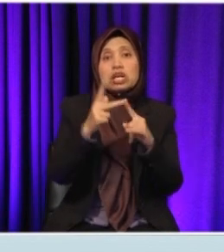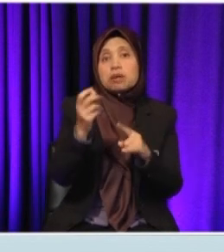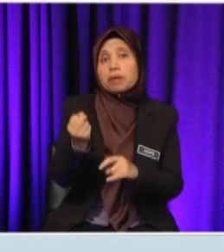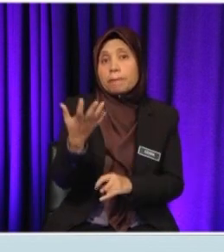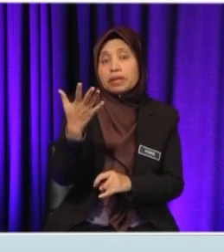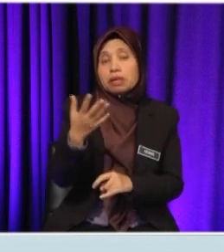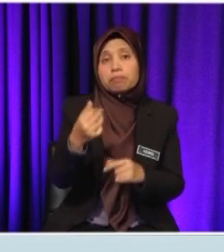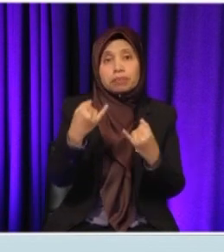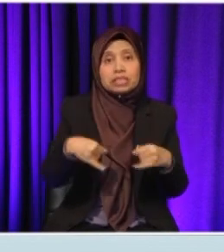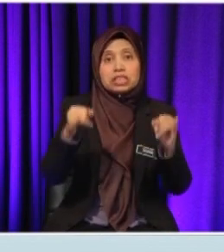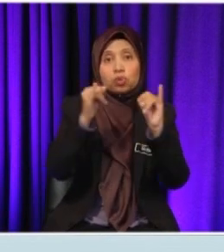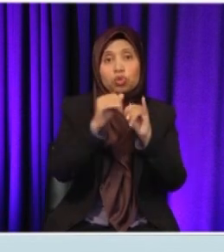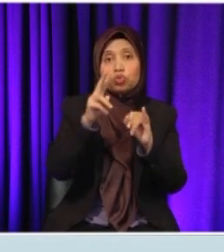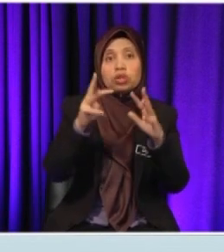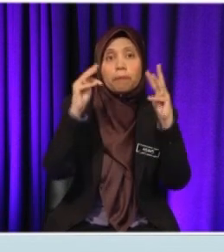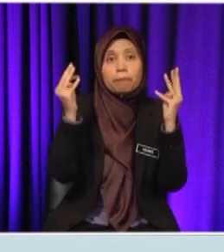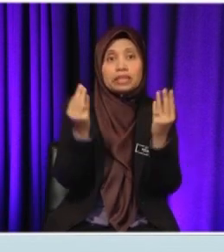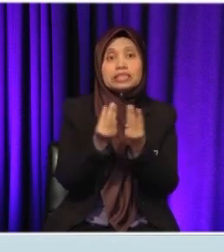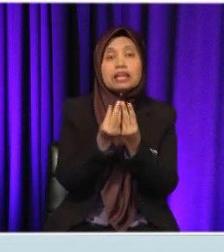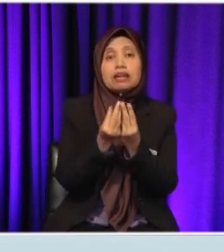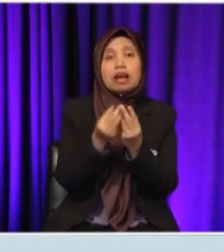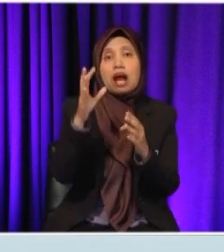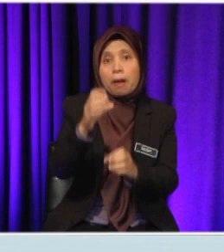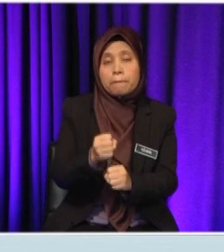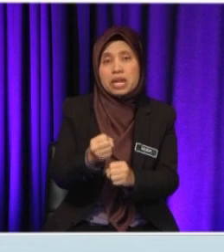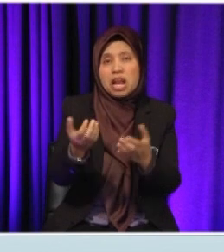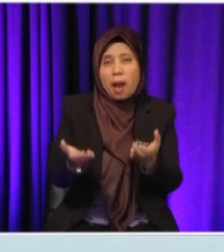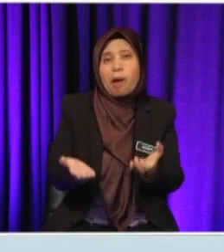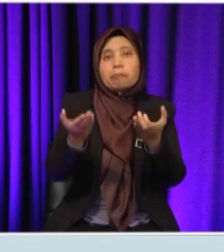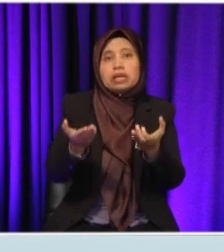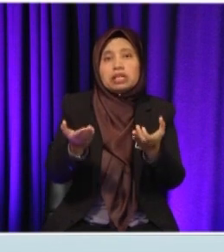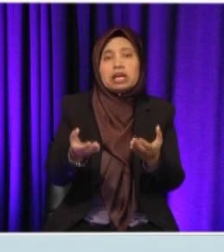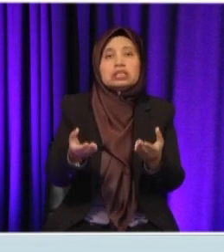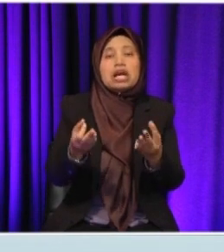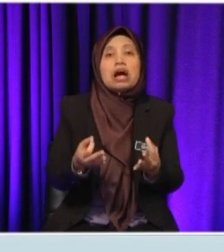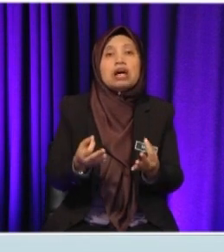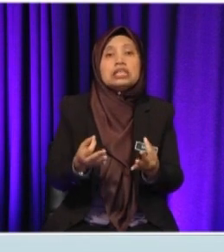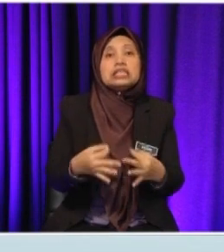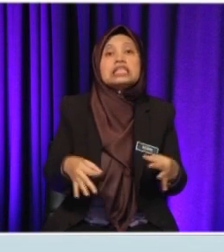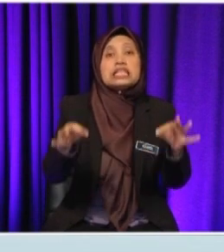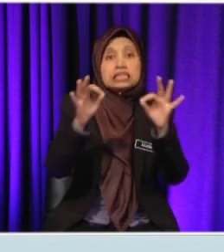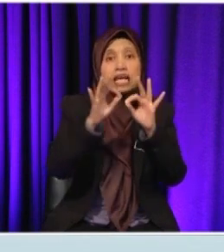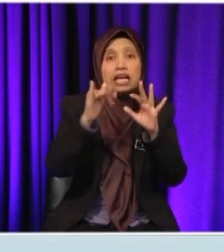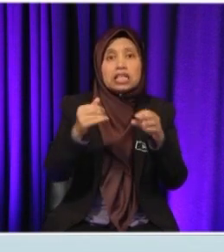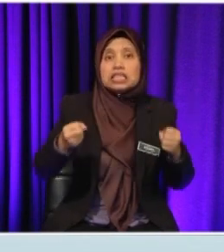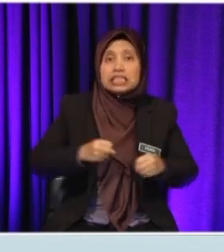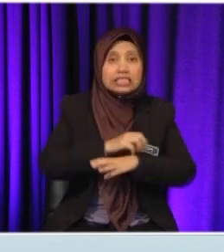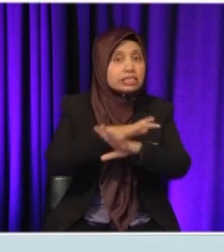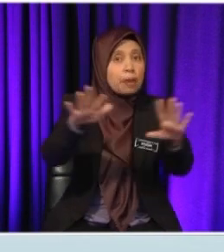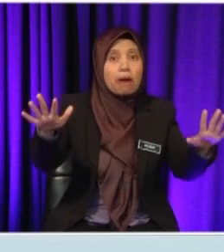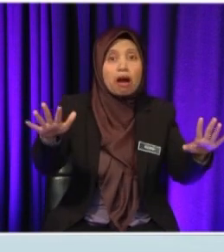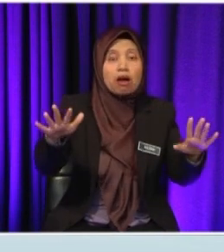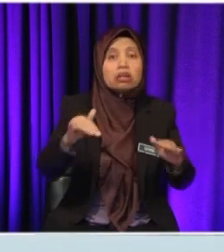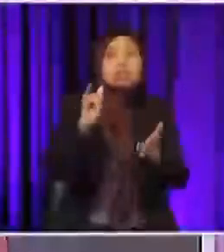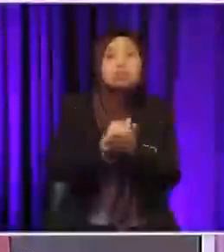peristiwa kedua. Semua masyarakat mengambil berat ataupun berita yang tersebar. Betul telah tersebar. Jadinya itu